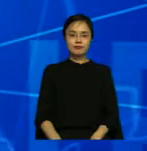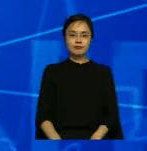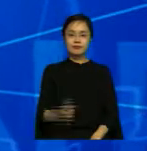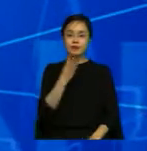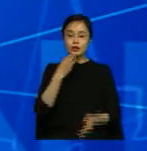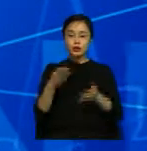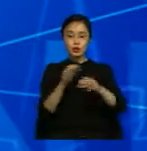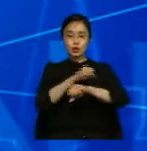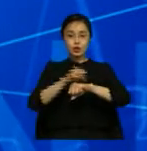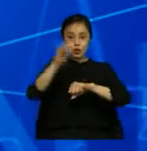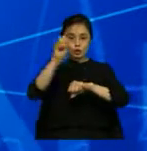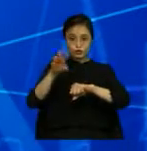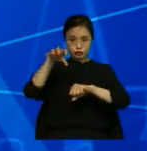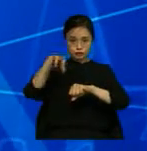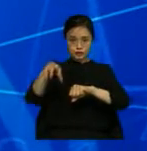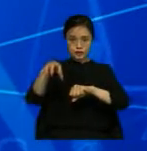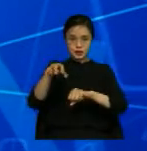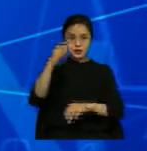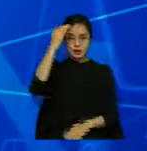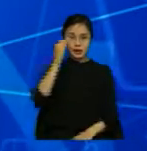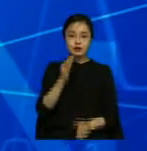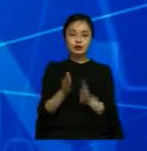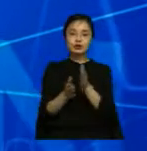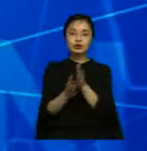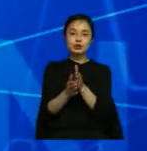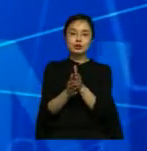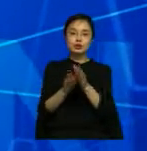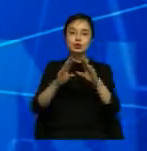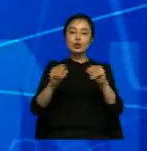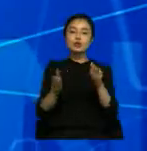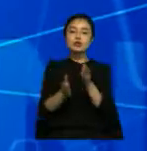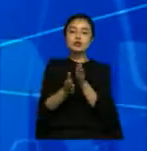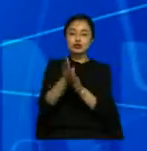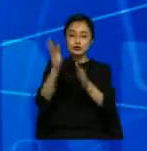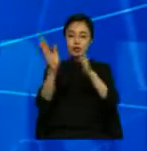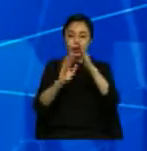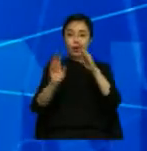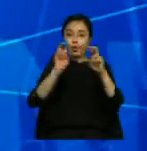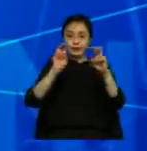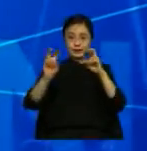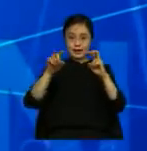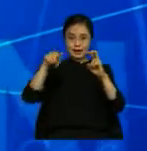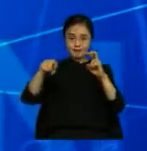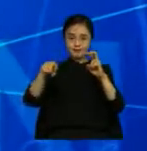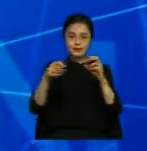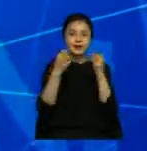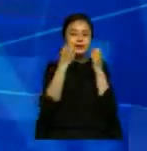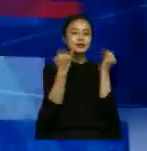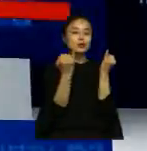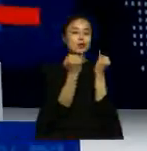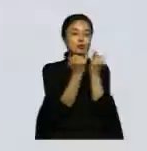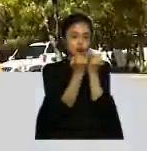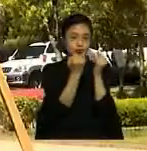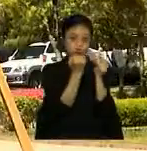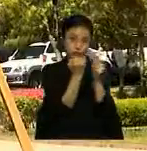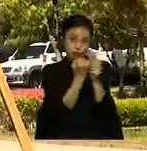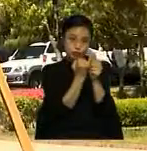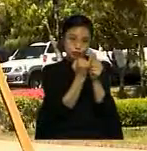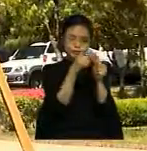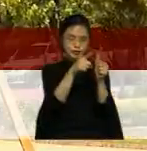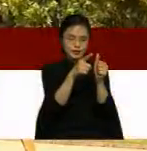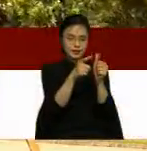광주시가 한국토지주택공사 LH에서 시행하는 신혼부부 매입임대주택 예비입주자를 모집한다고